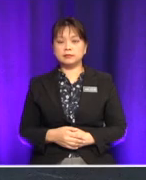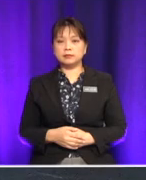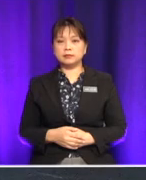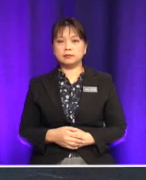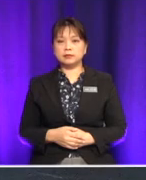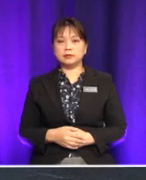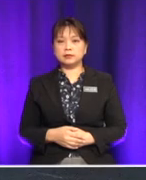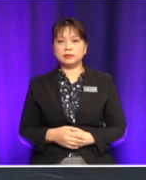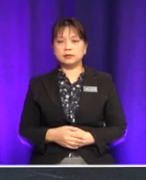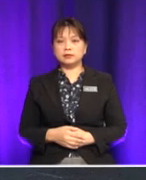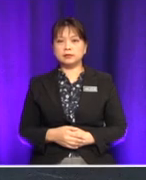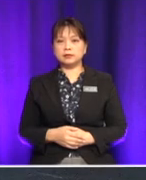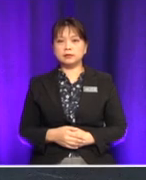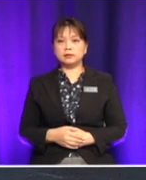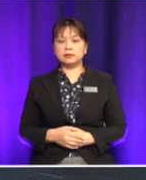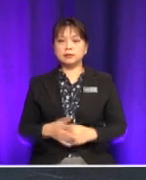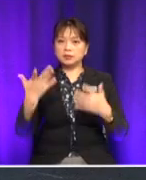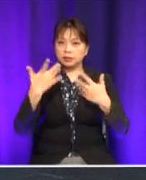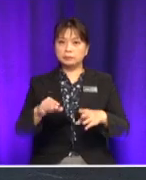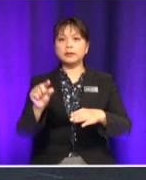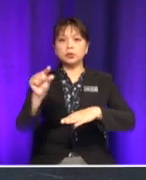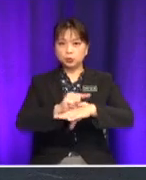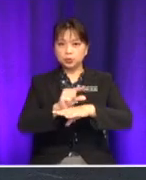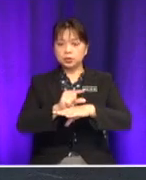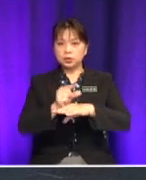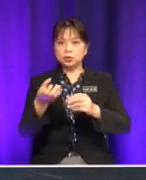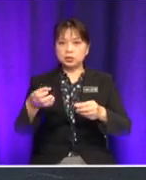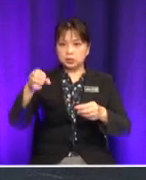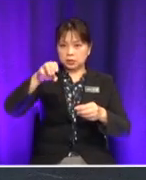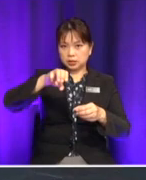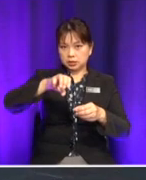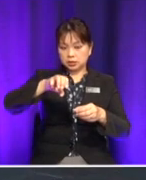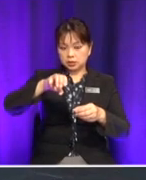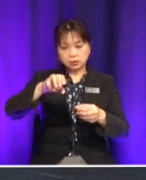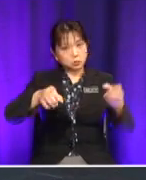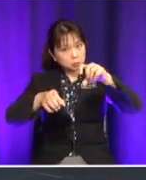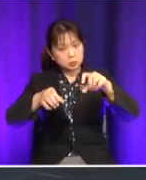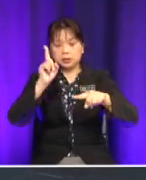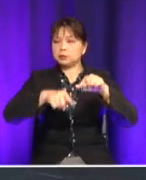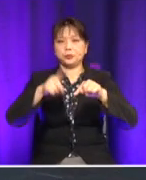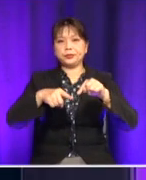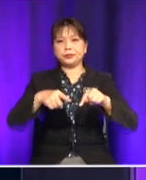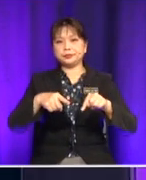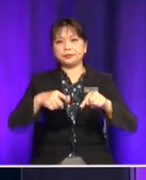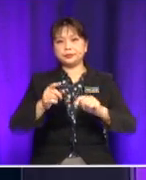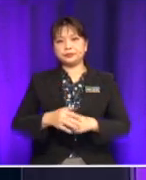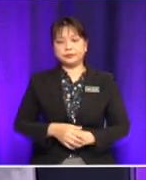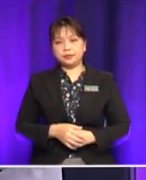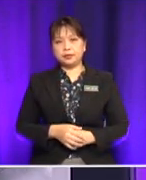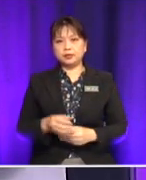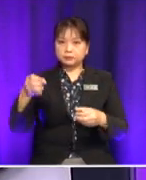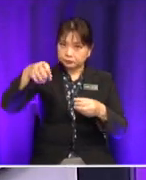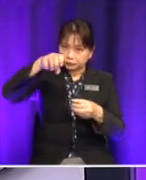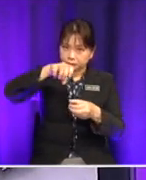kimia jangan tuang balik ke dalam botol yang sama botol ijo itu tak boleh habislah tercemar semua bahan